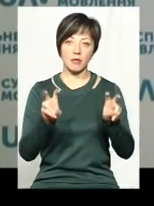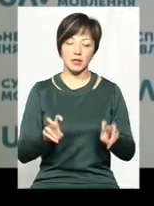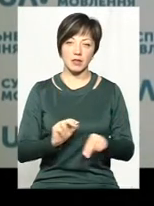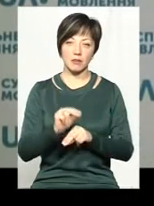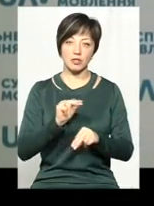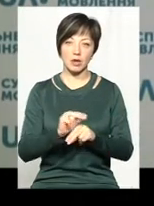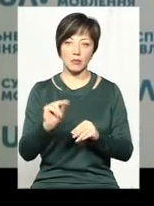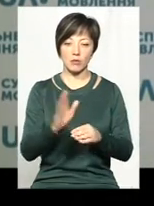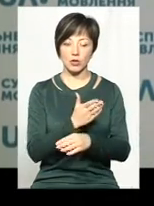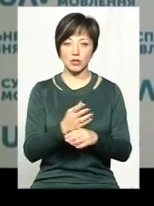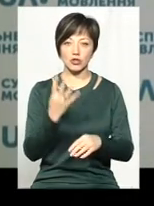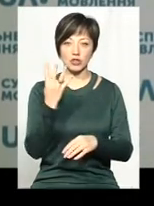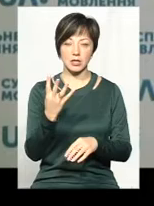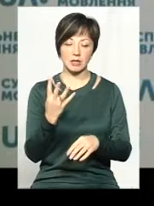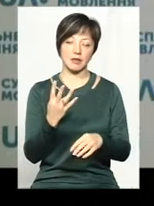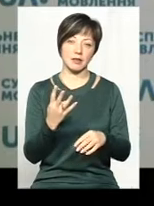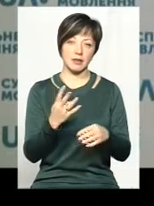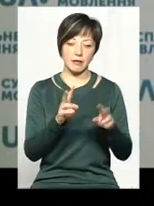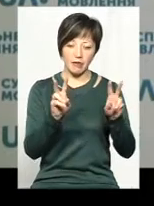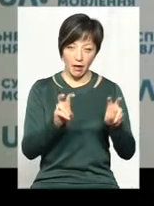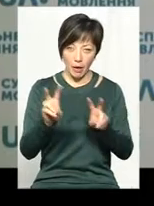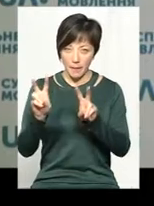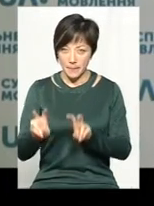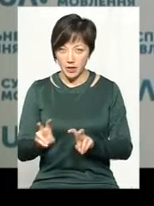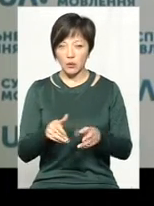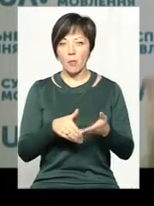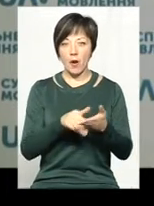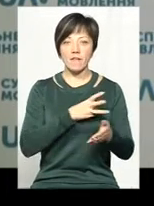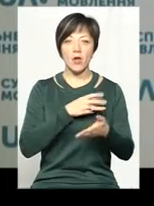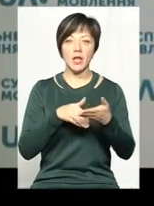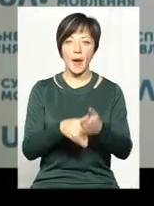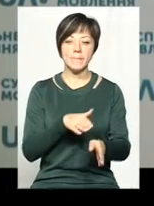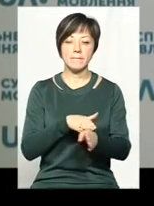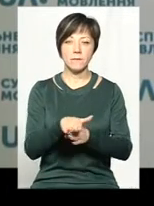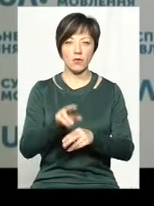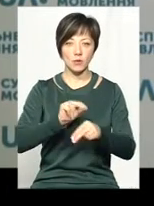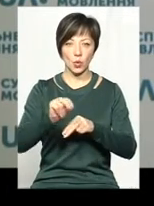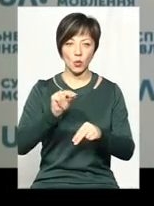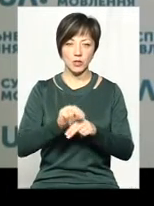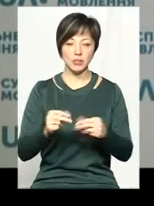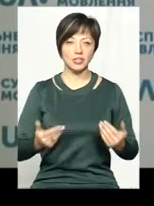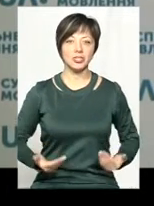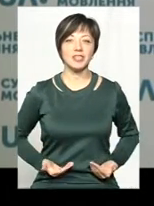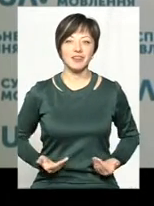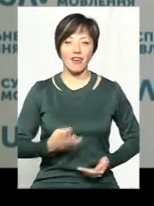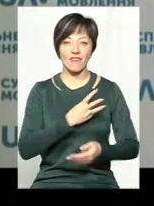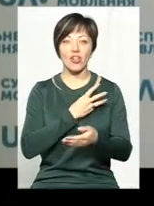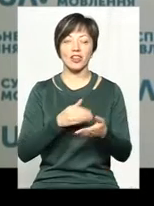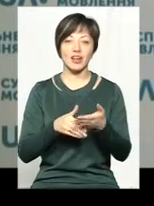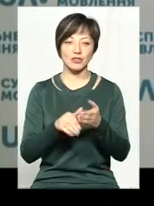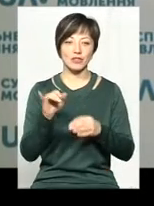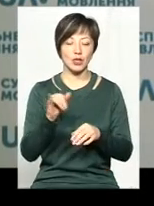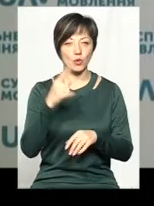навчань, які поділені на 4 теми, які допомагають волонтерам повністю пройти курс життя волонтерського